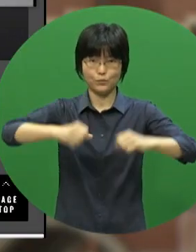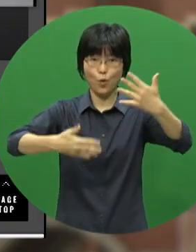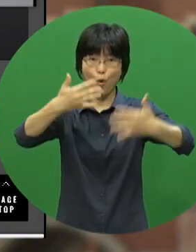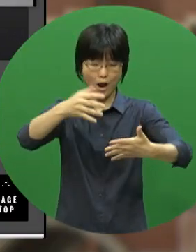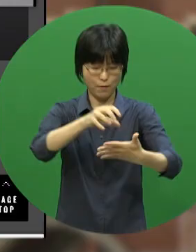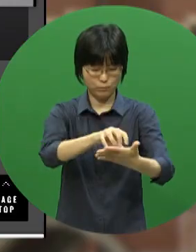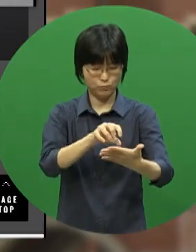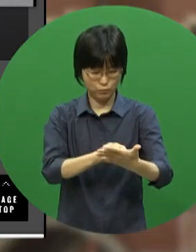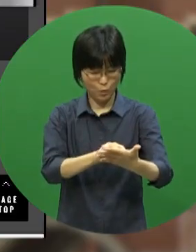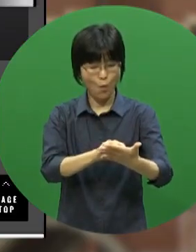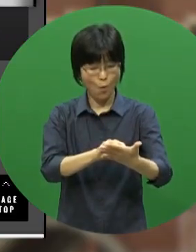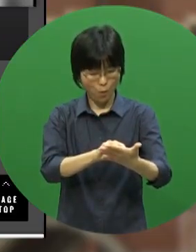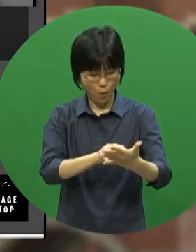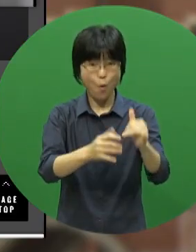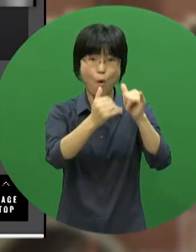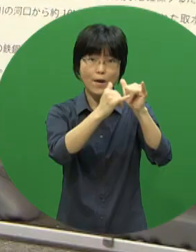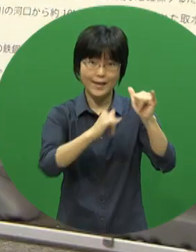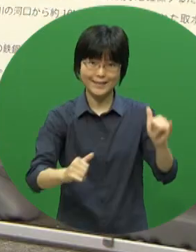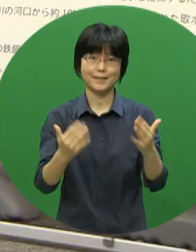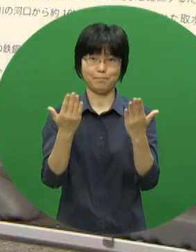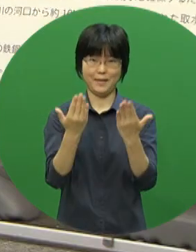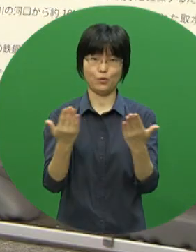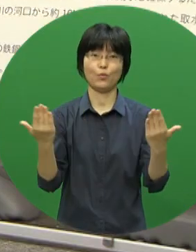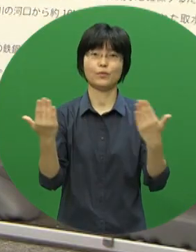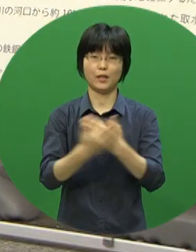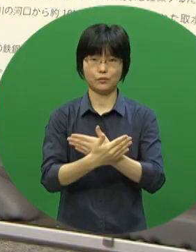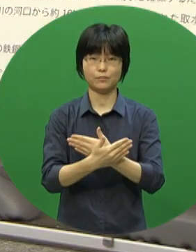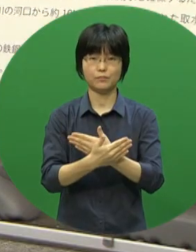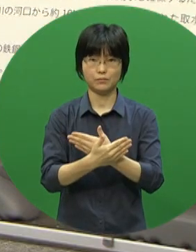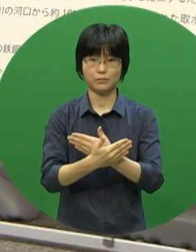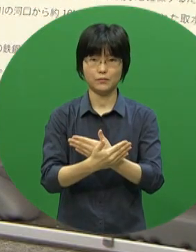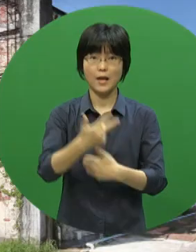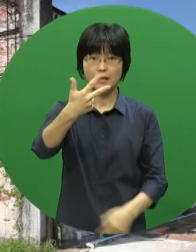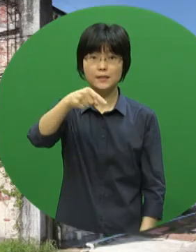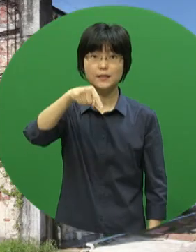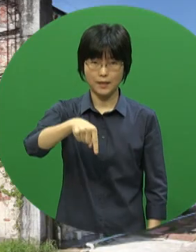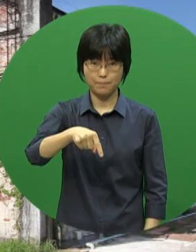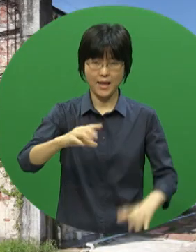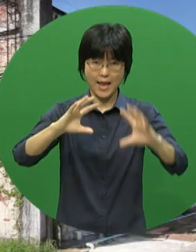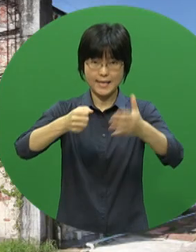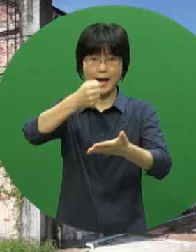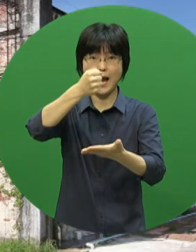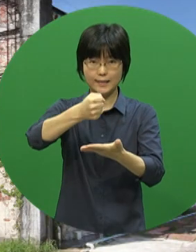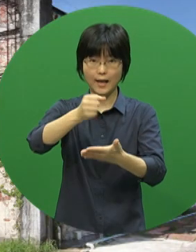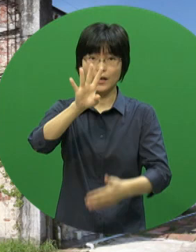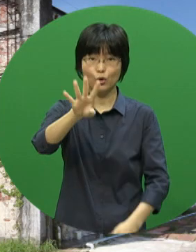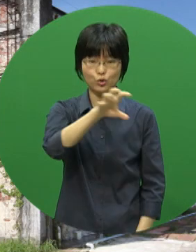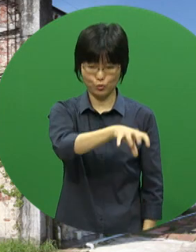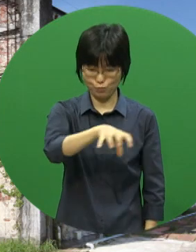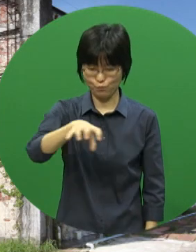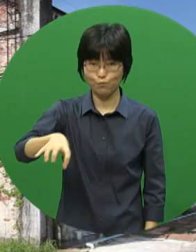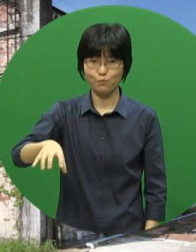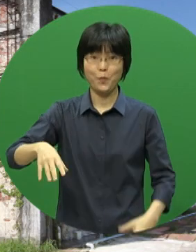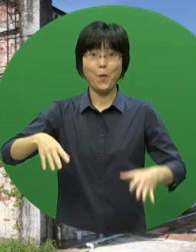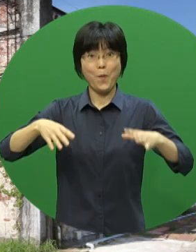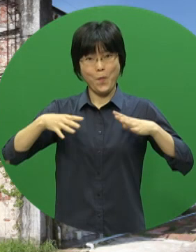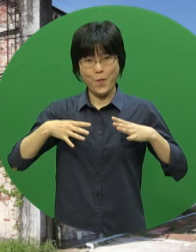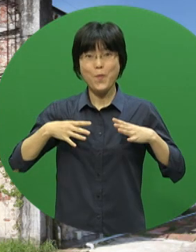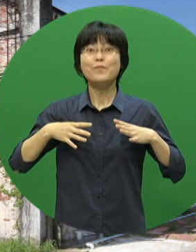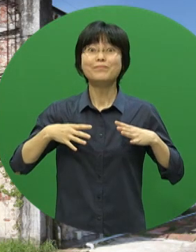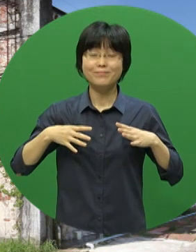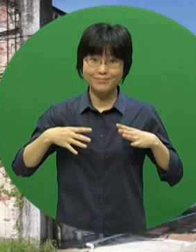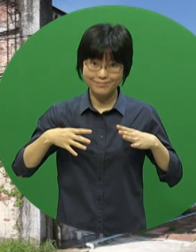について楽しく学ぶことができます。 北九州市周辺には4つの資産があるのか、なんだか誇らしいな。